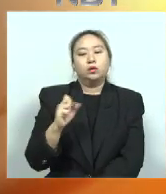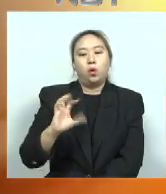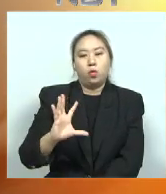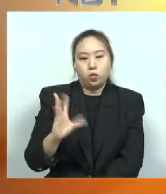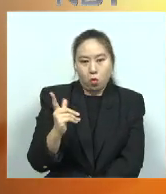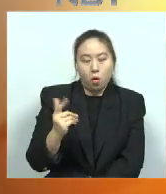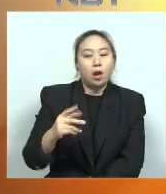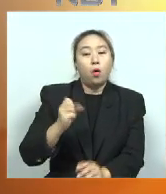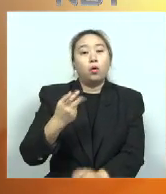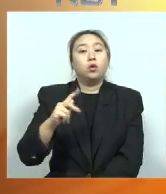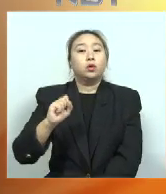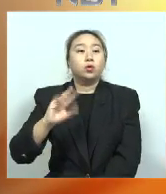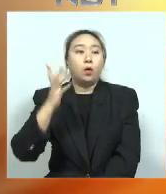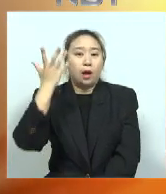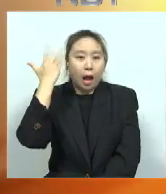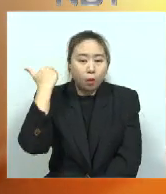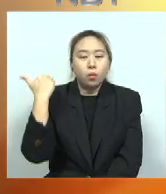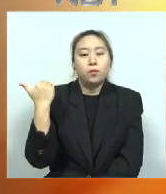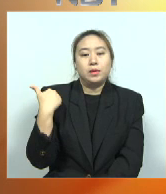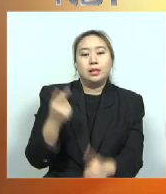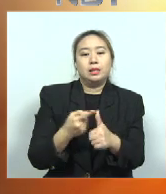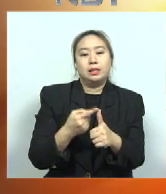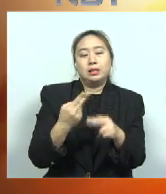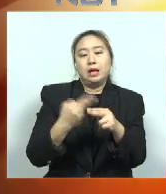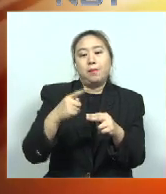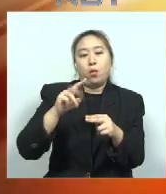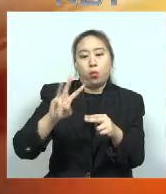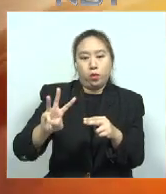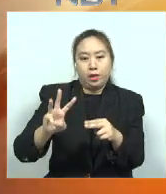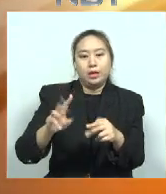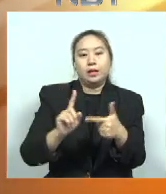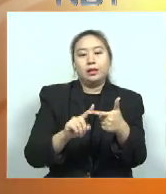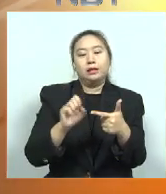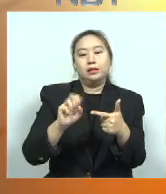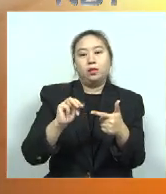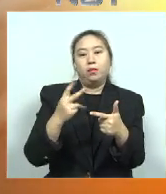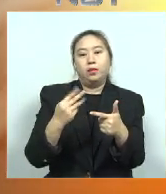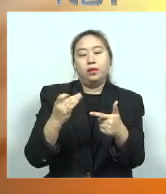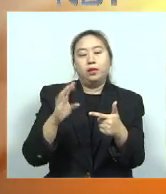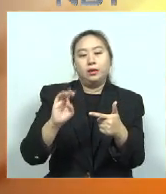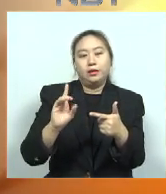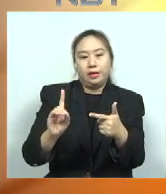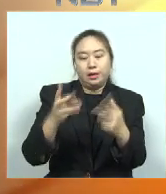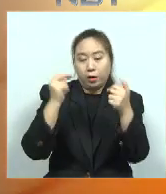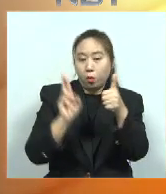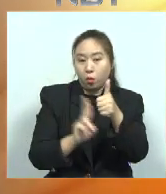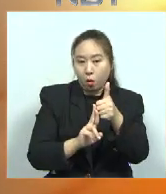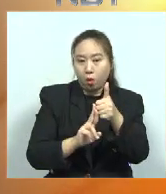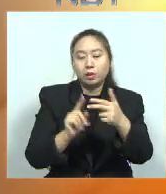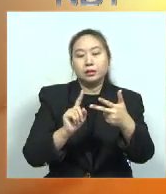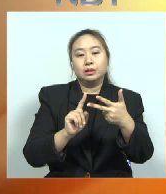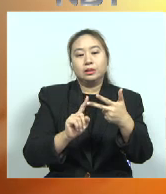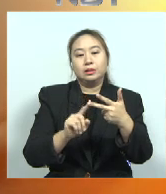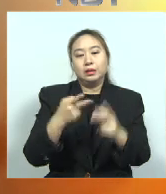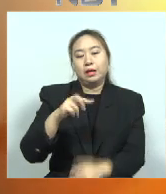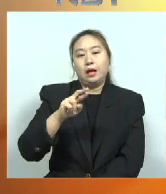อดีตคสช.นะคะประกอบไปด้วยพลเอกประวิตรวงษ์สุวรรณนายสมคิดจาตุศรีพิทักษ์รองนายกรัฐมนตรีพลอ